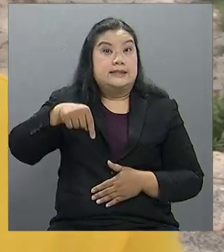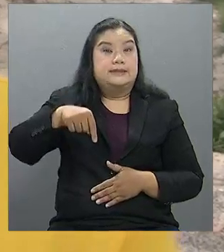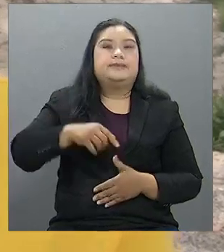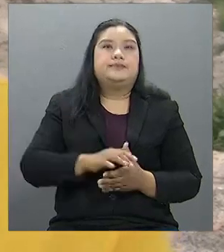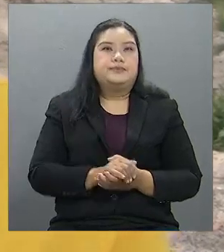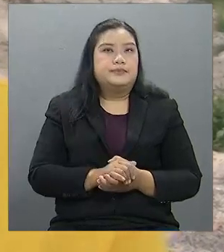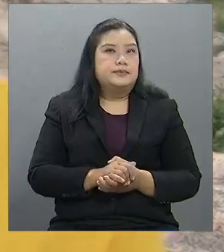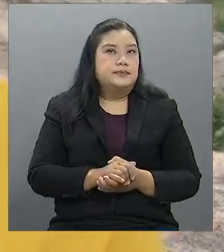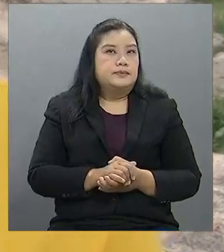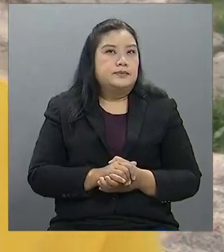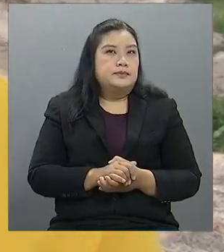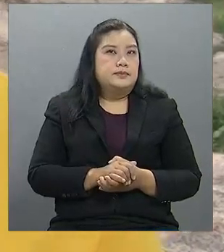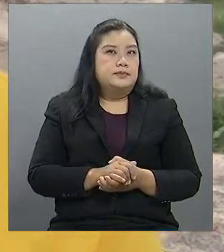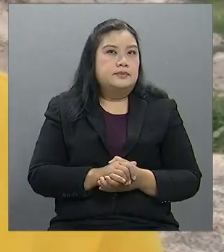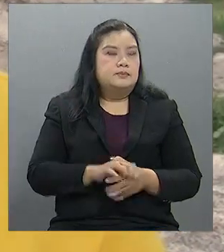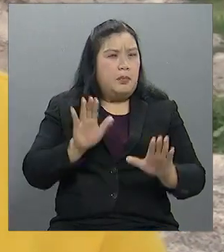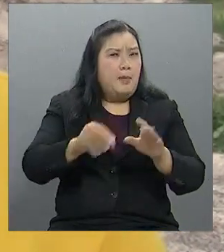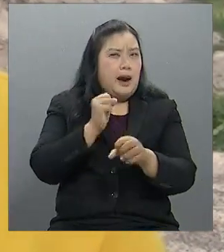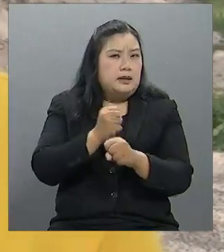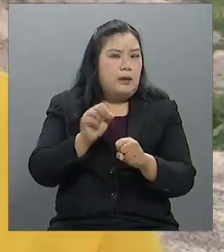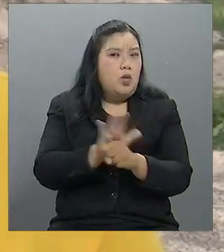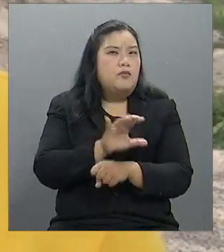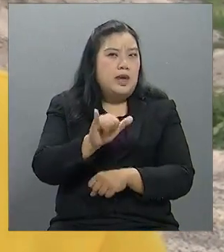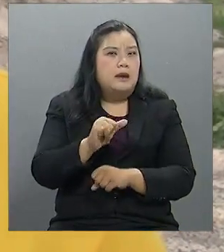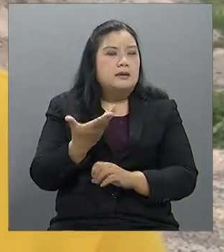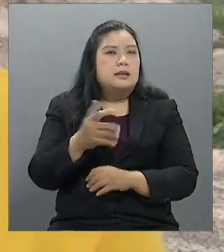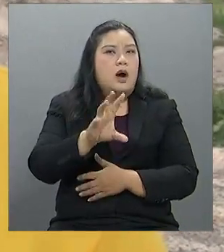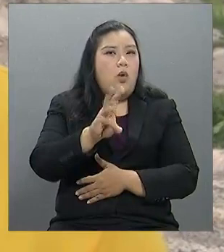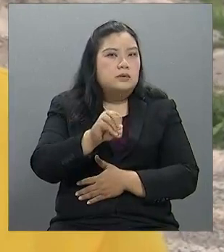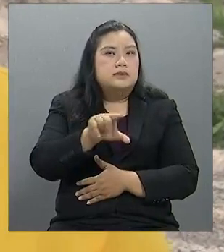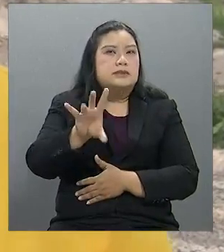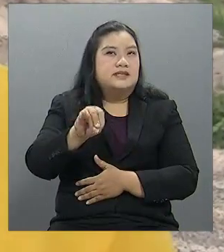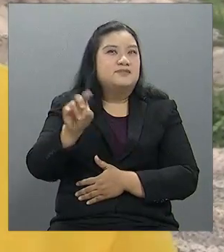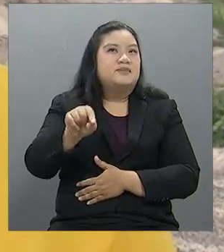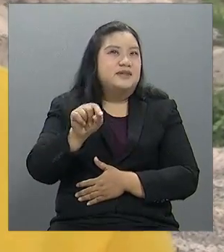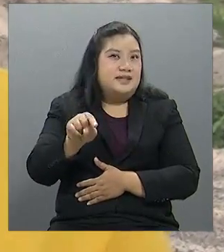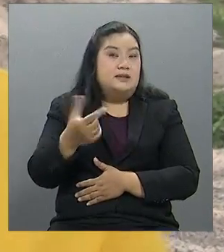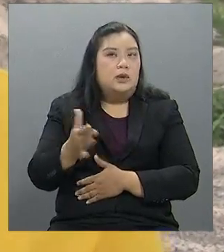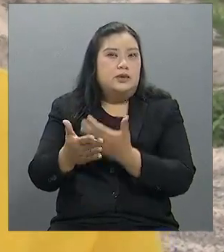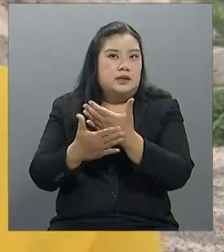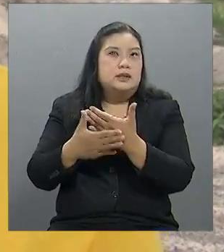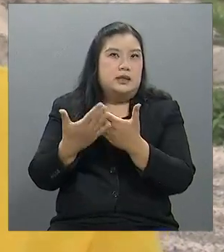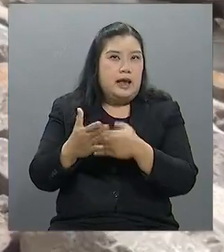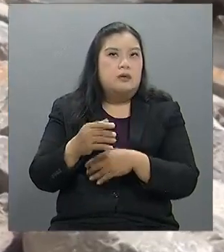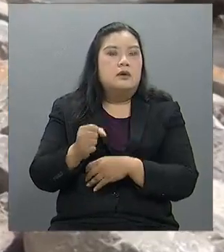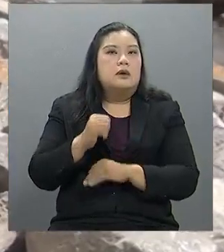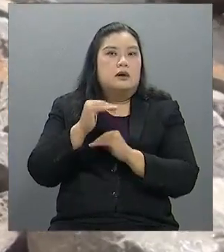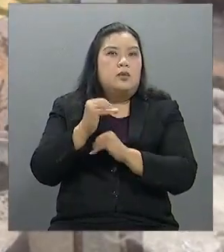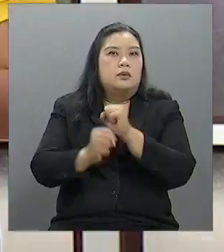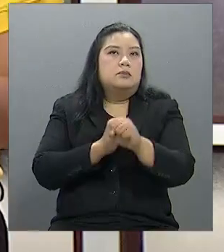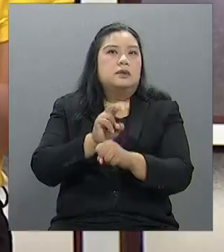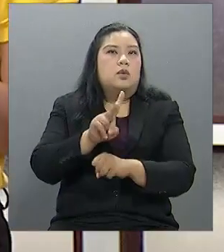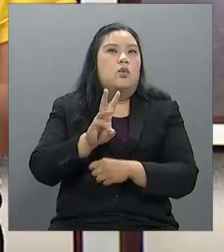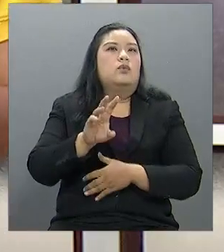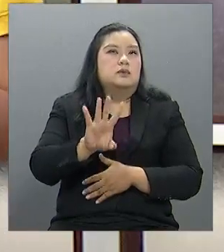าณสัก 60-70% นะครับซึ่งเราเร่งรัดผู้รับจ้างแล้วให้ทำให้แล้วเสร็จภายในไม่เกินกลางปี64ครับ ส